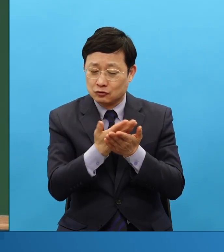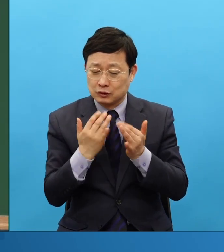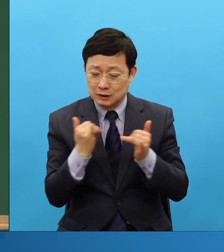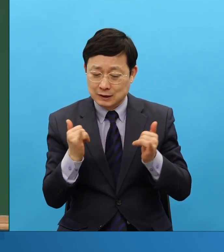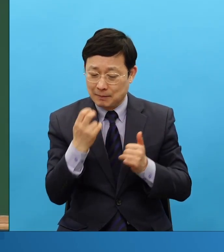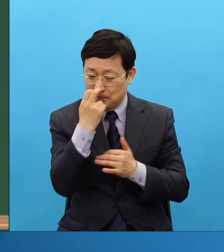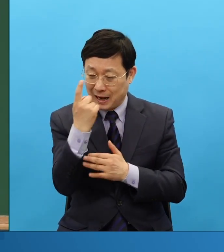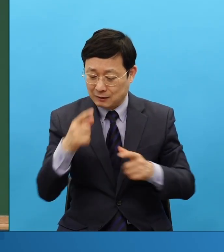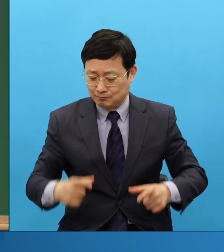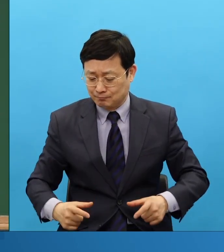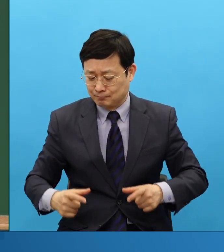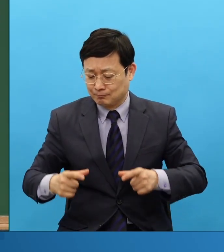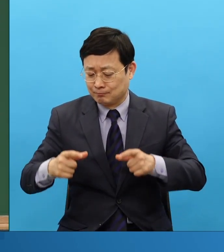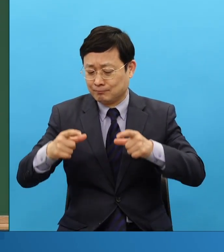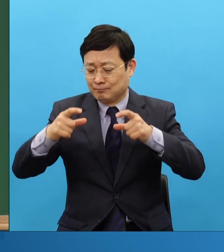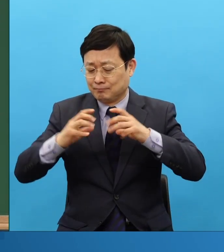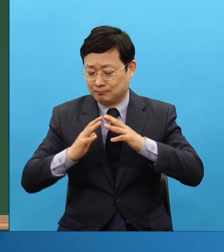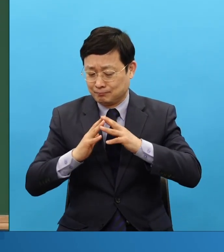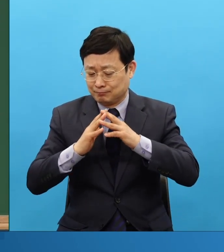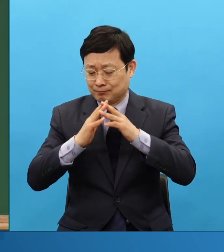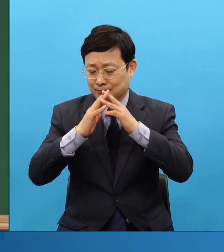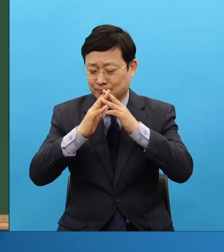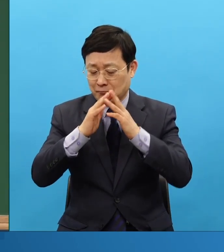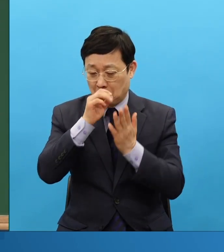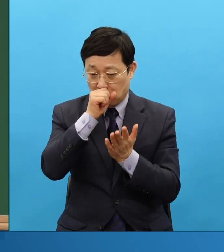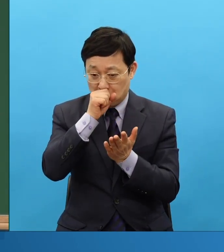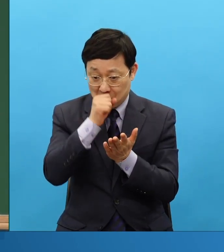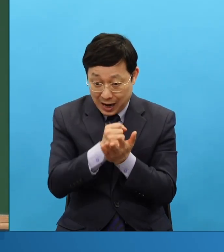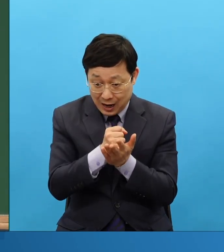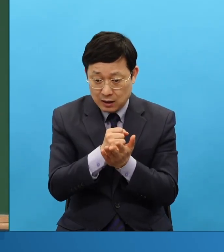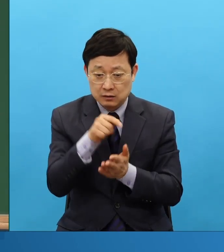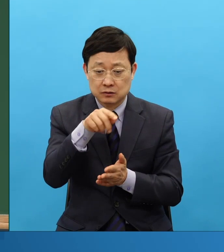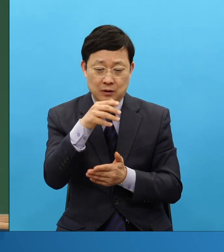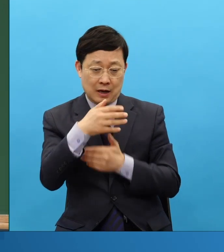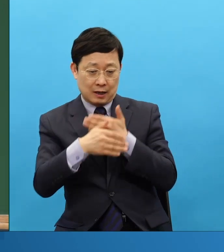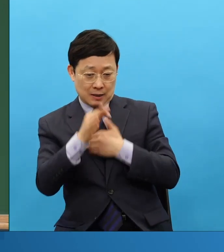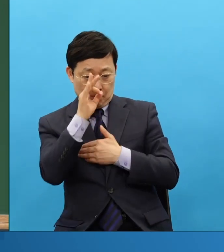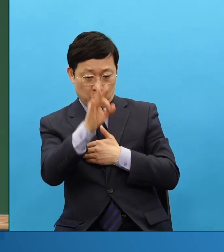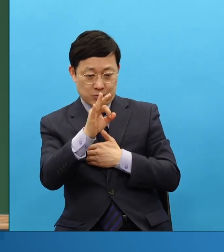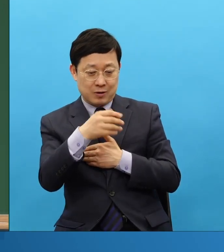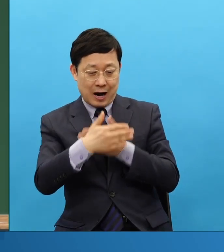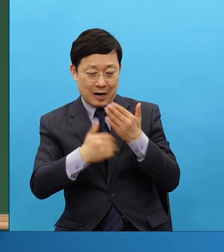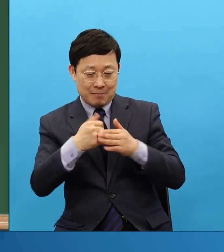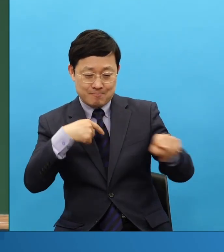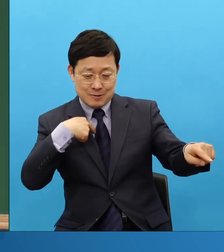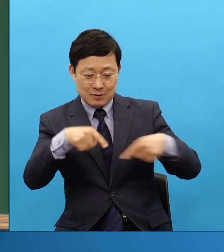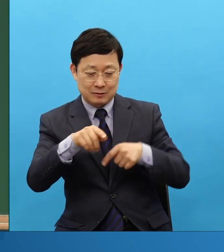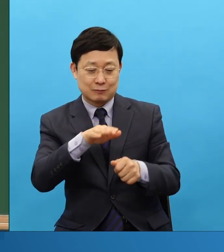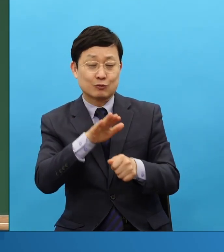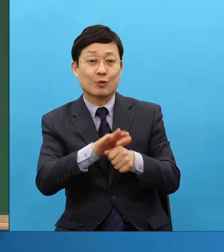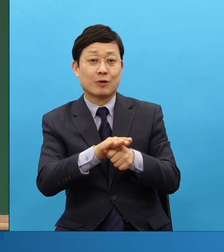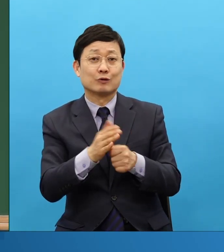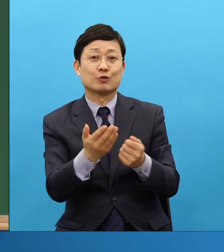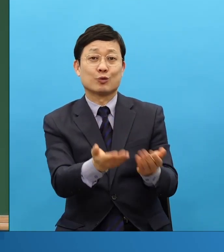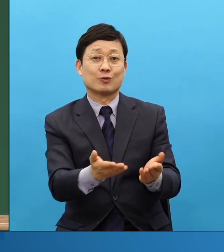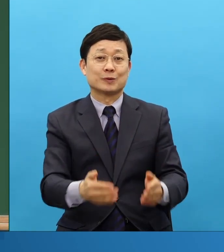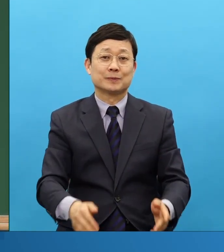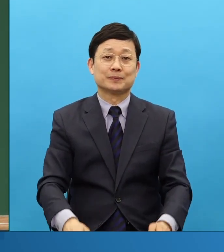up the bartizan of the church officers. 그리고 하나님이 역사하실 수밖에 없죠. And so God, he was compelled to work upon them.